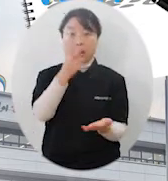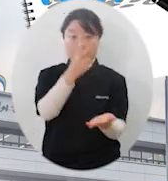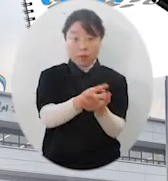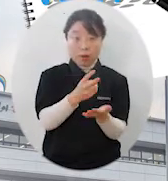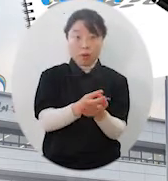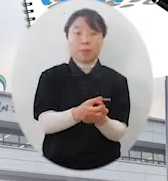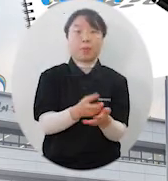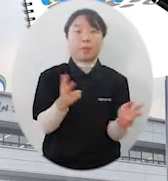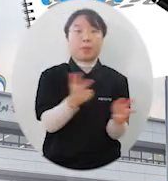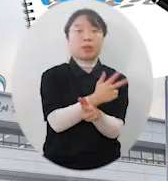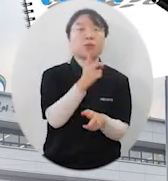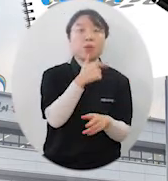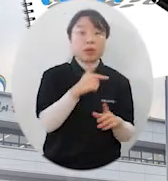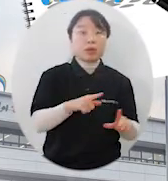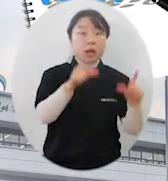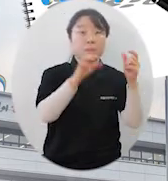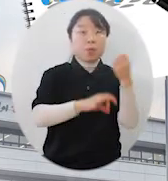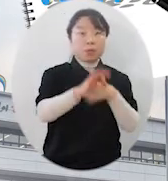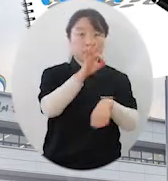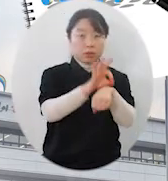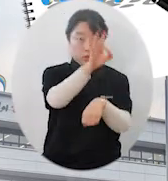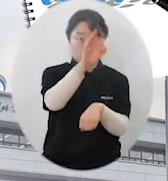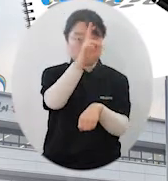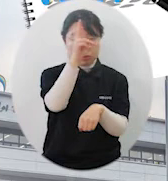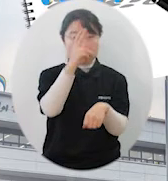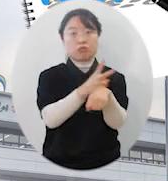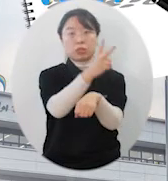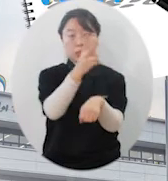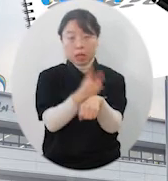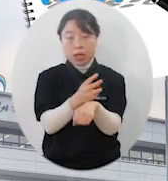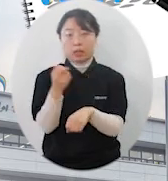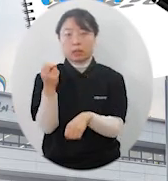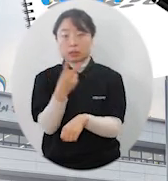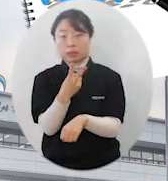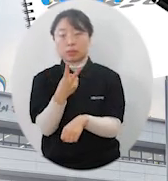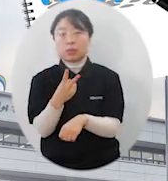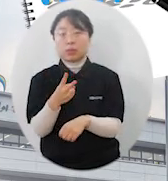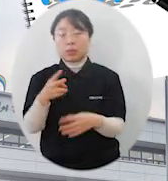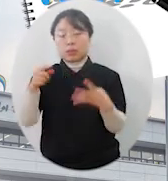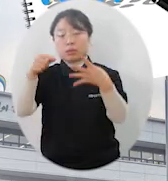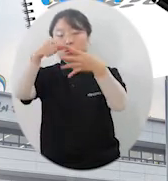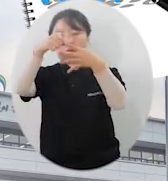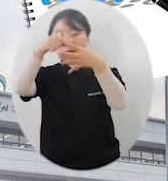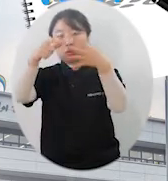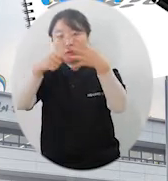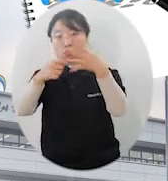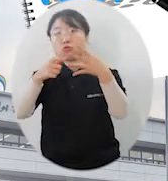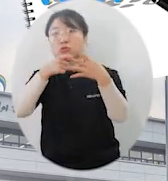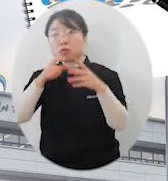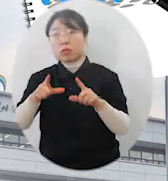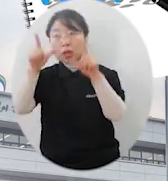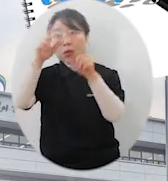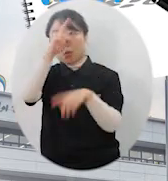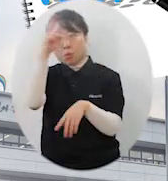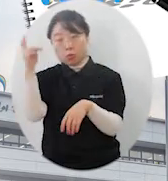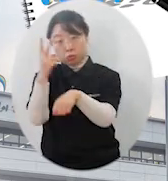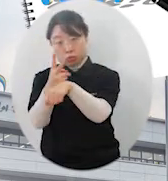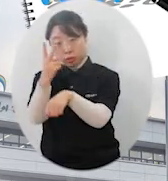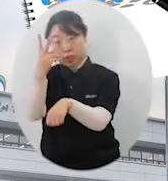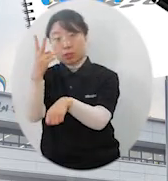매주 월요일은 오전 10시부터 12시까지, 매월 첫째, 셋째 수요일은 오후 2시부터